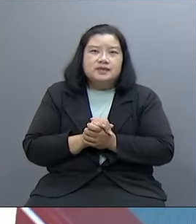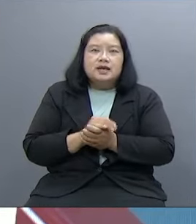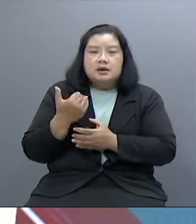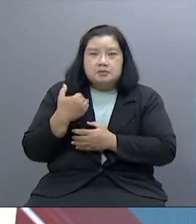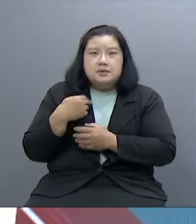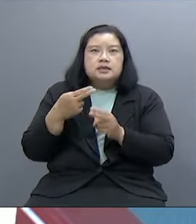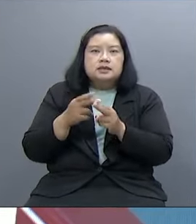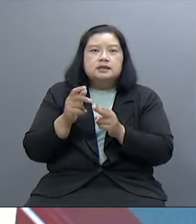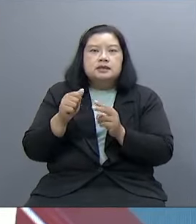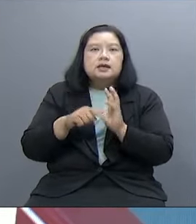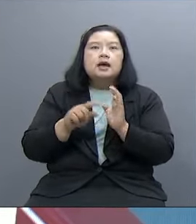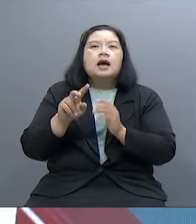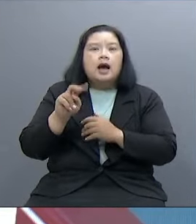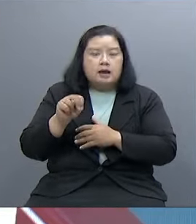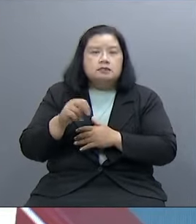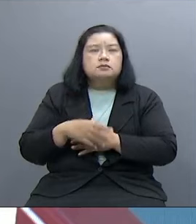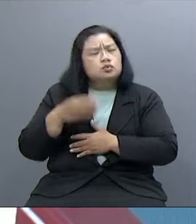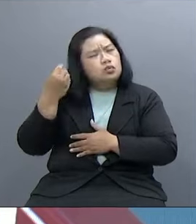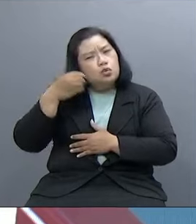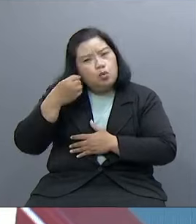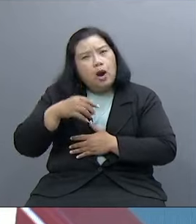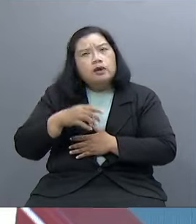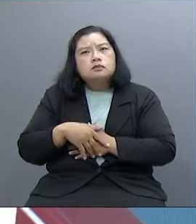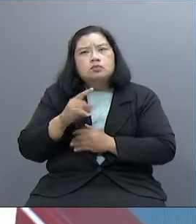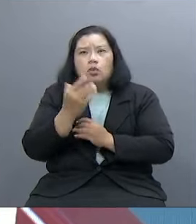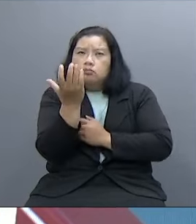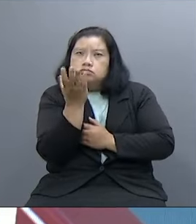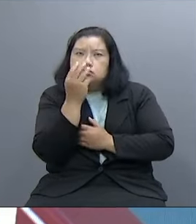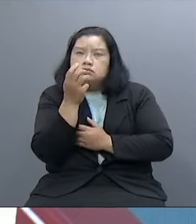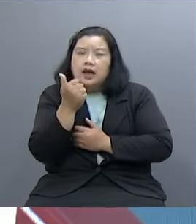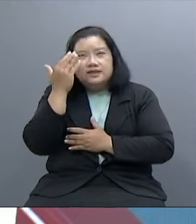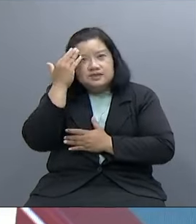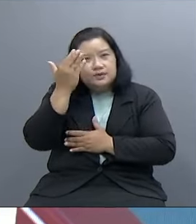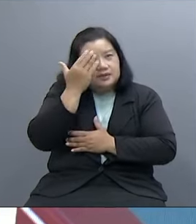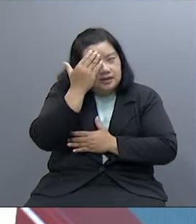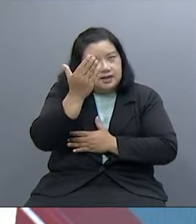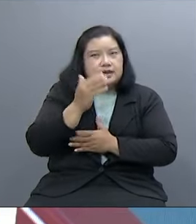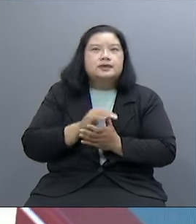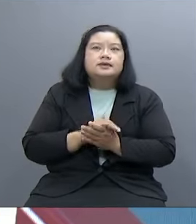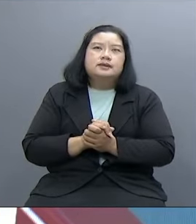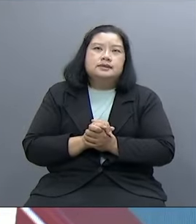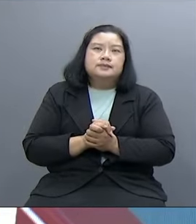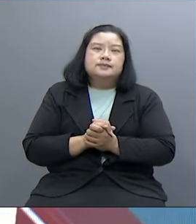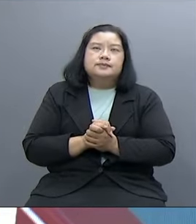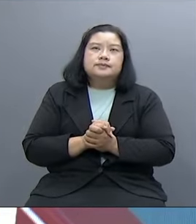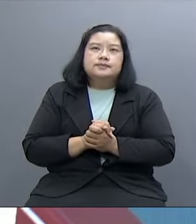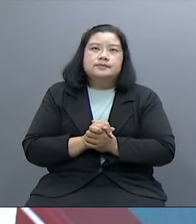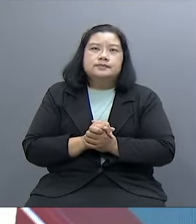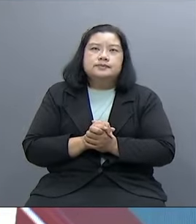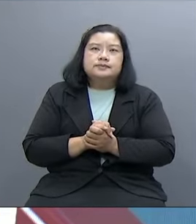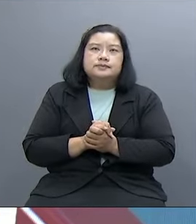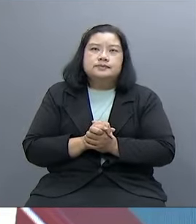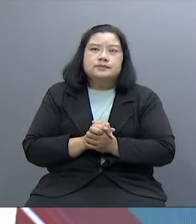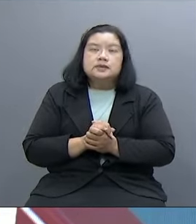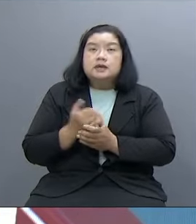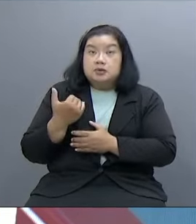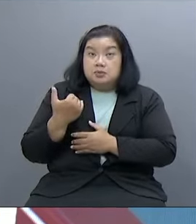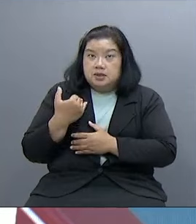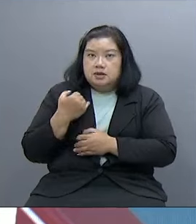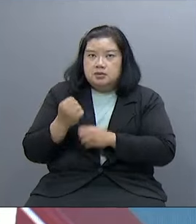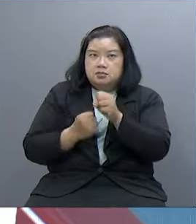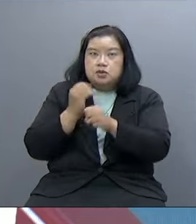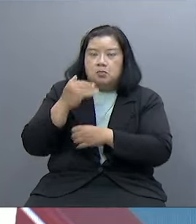ตามชมทุกวันครับรายการวันใหม่ไรตี้สวัสดีพิธีกรทั้ง3ท่านนะครับ สวัสดีค ่ ะ สวัสดีนะคะเคน้องมุกบอกว่าปีหน้าตั้งแผง